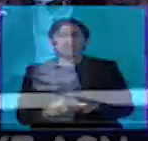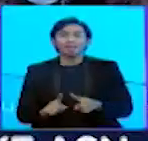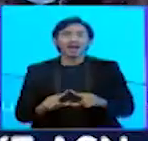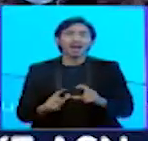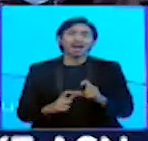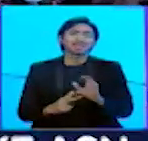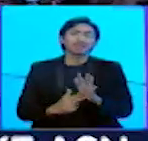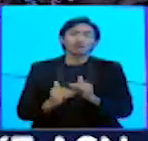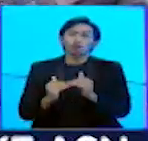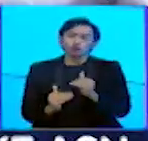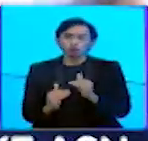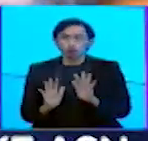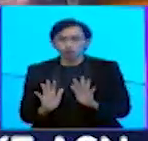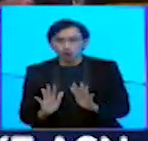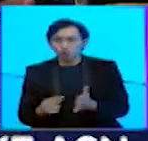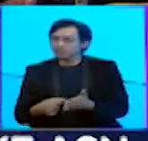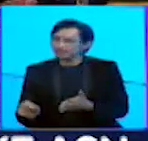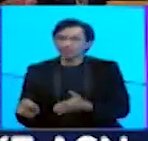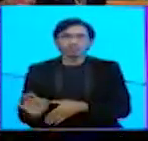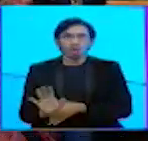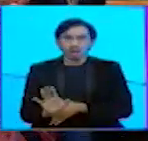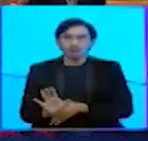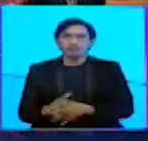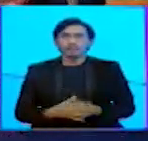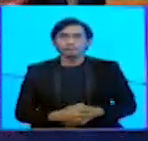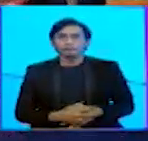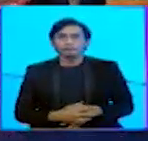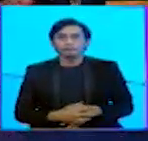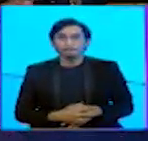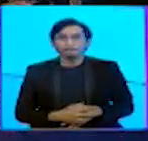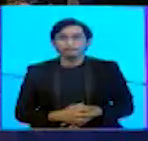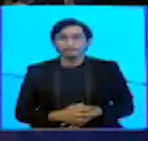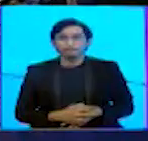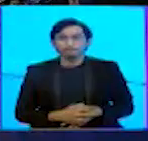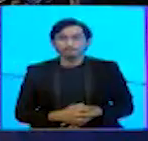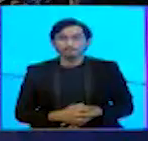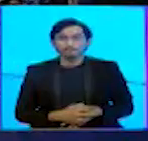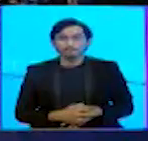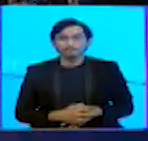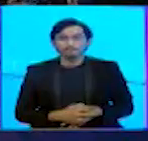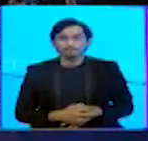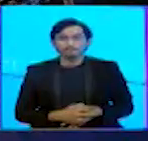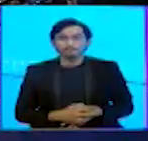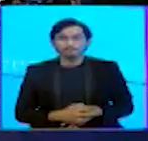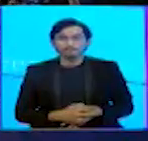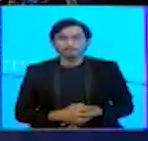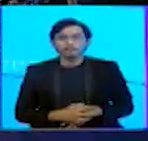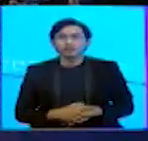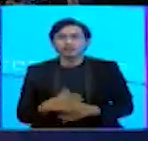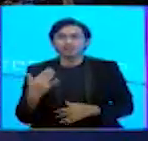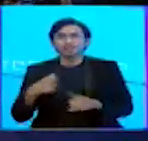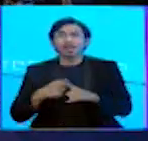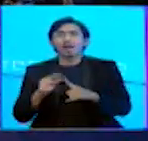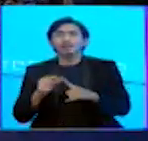wawasan kebangsaan. Sampai hari ini tidak pernah KPK memberhentikan, tidak pernah